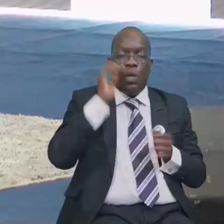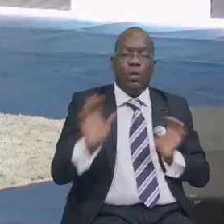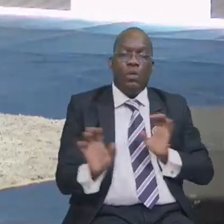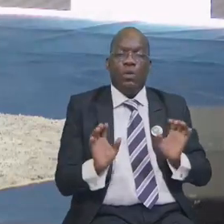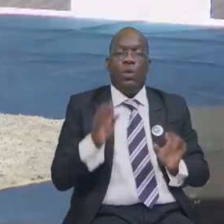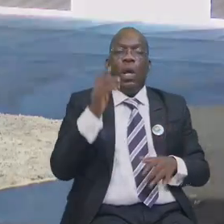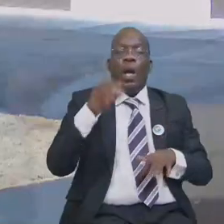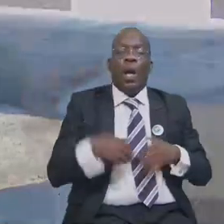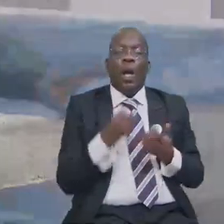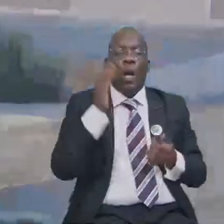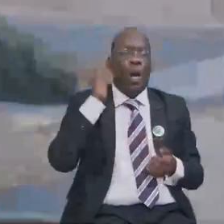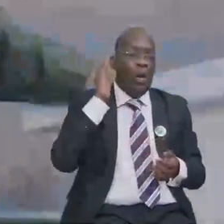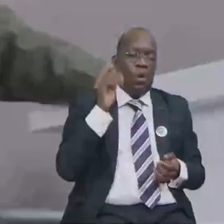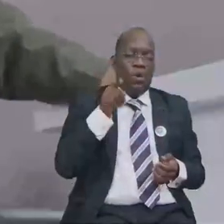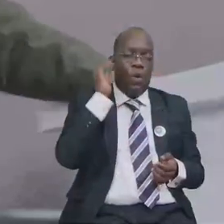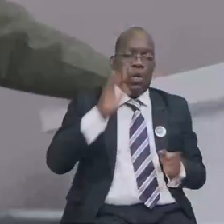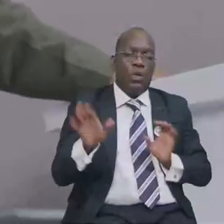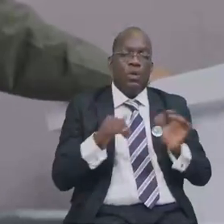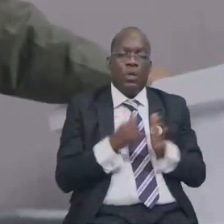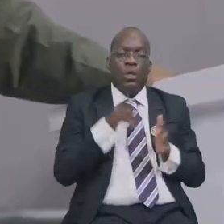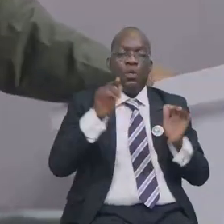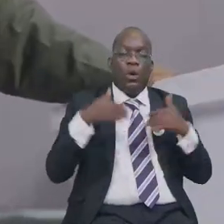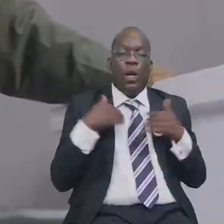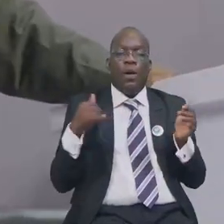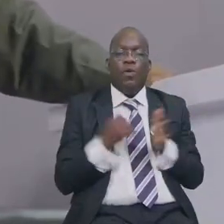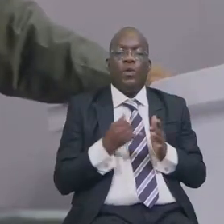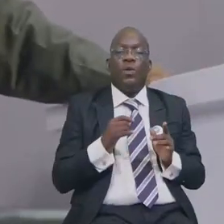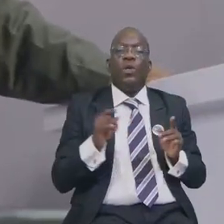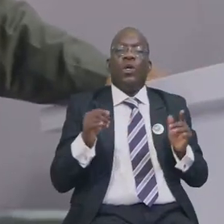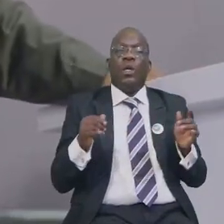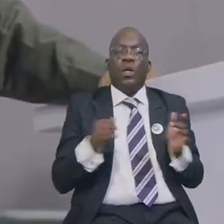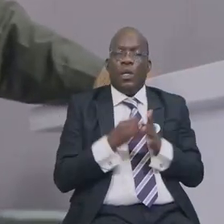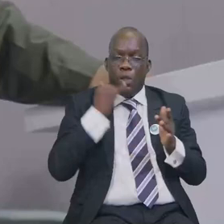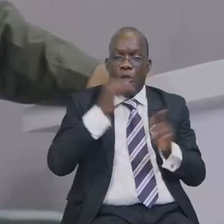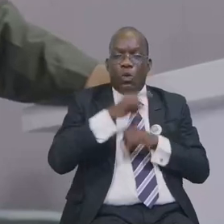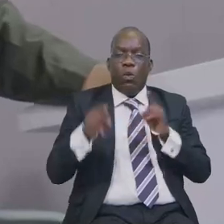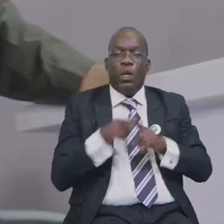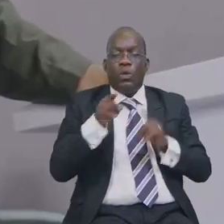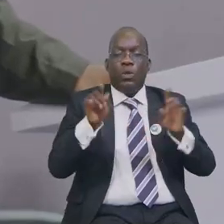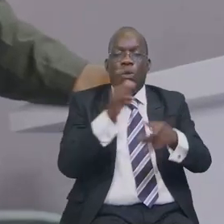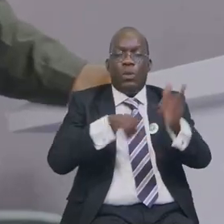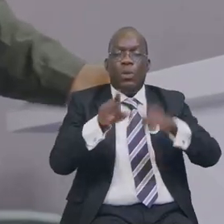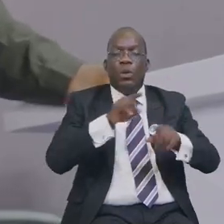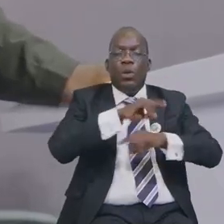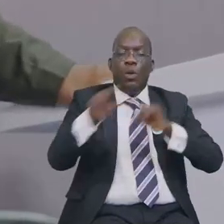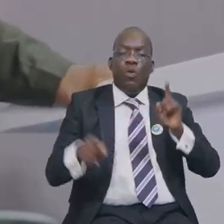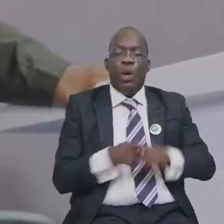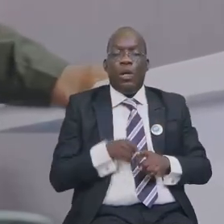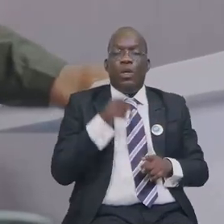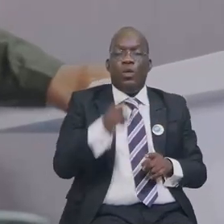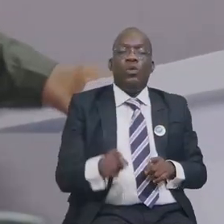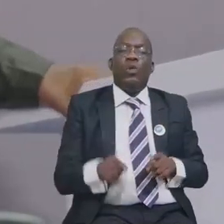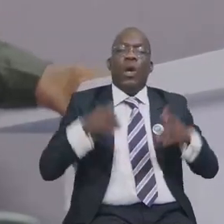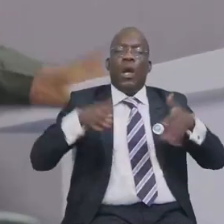le faire, tu le possèdes déjà. C'est quand tu ouvres ta bouche, que quand tu actives ce que tu